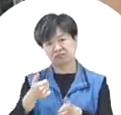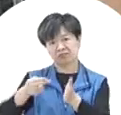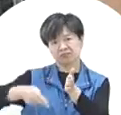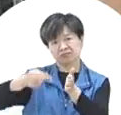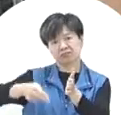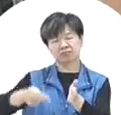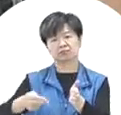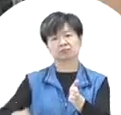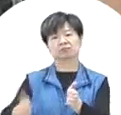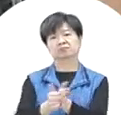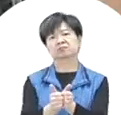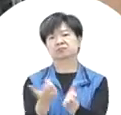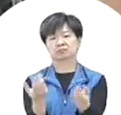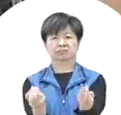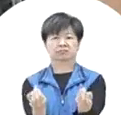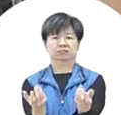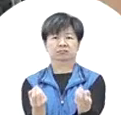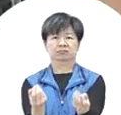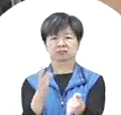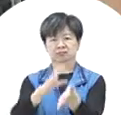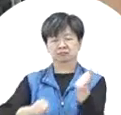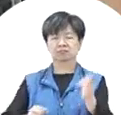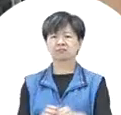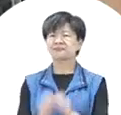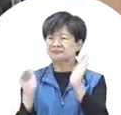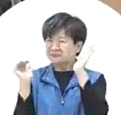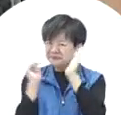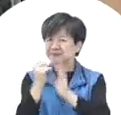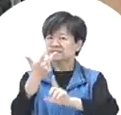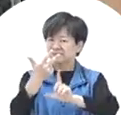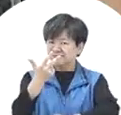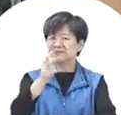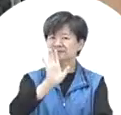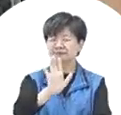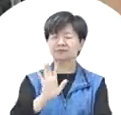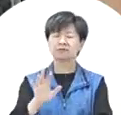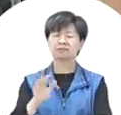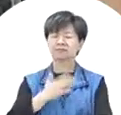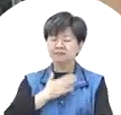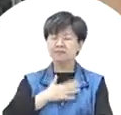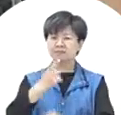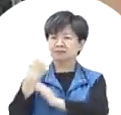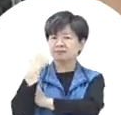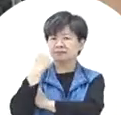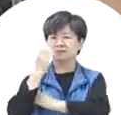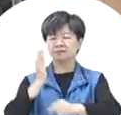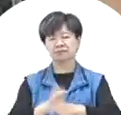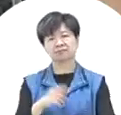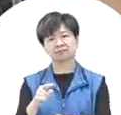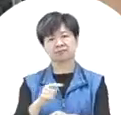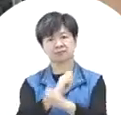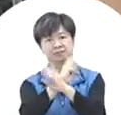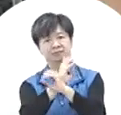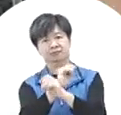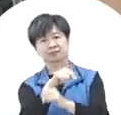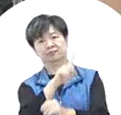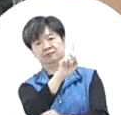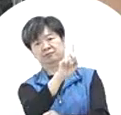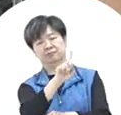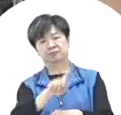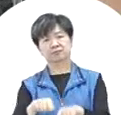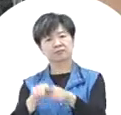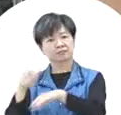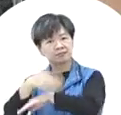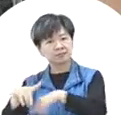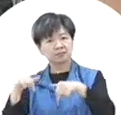搭。 那他们，那我们对。即将开放， 我知道你们在努力当中，可是那只有瑞芳区而言，那平溪双